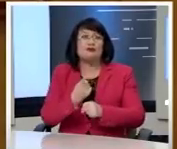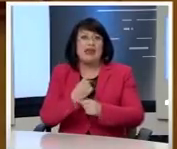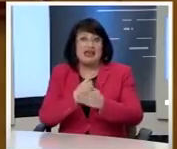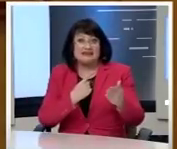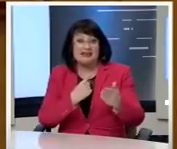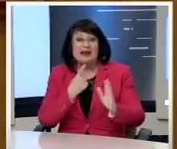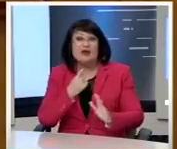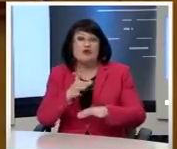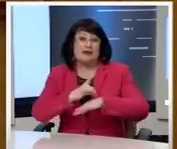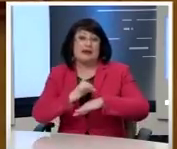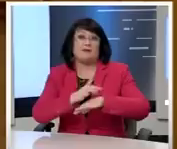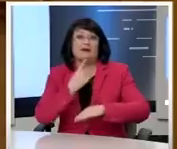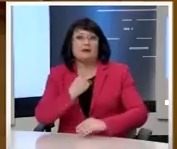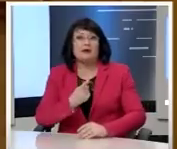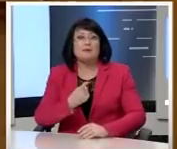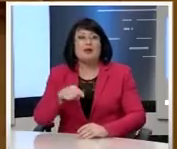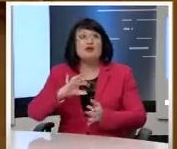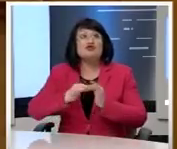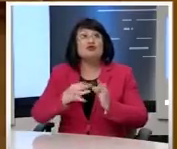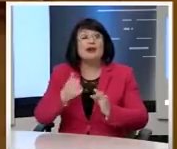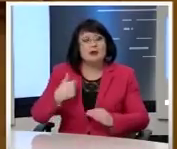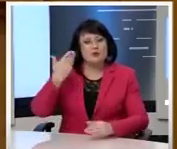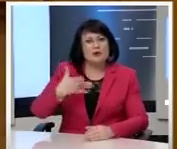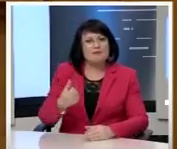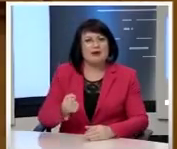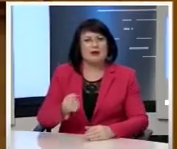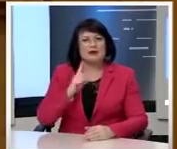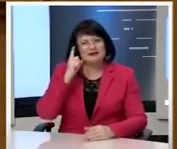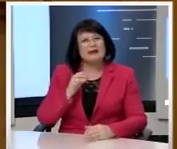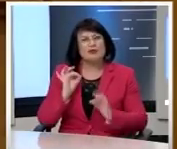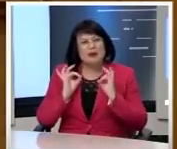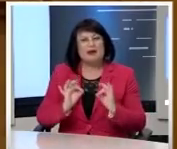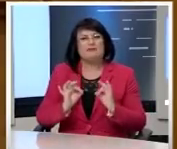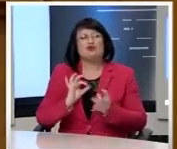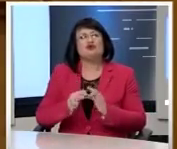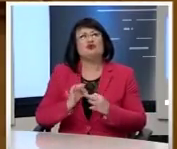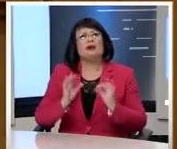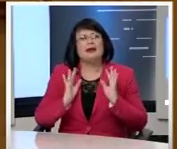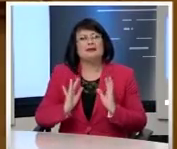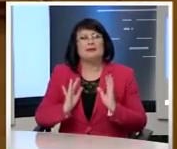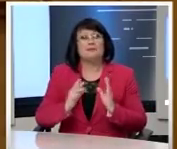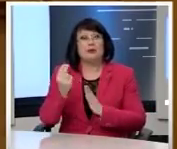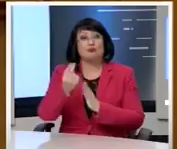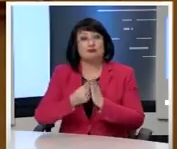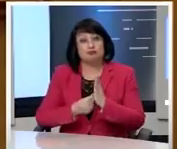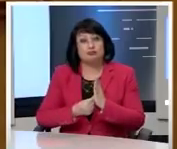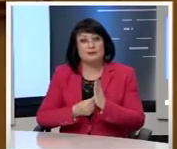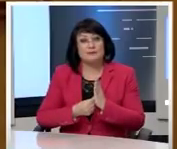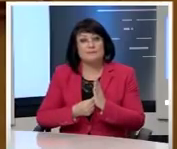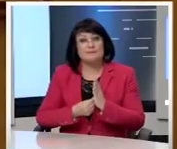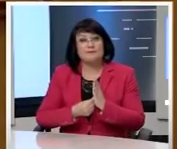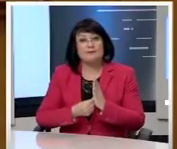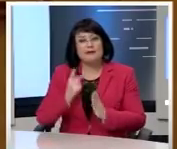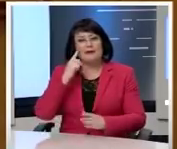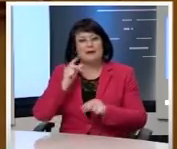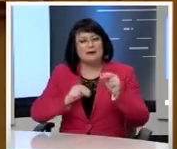το έκαναν. Σε αυτή τη χώρα λοιπόν υπάρχει ιστορία. Και ξέρουμε ακριβώς από την ιστορία ότι πολλές φορές η